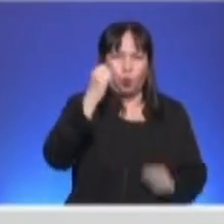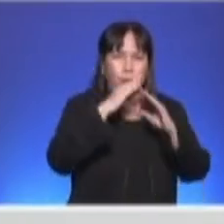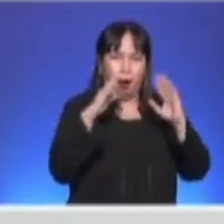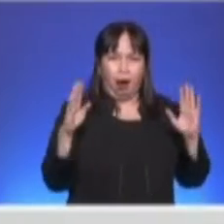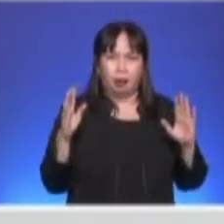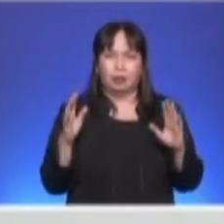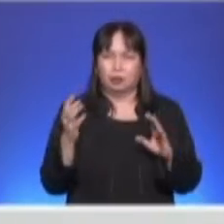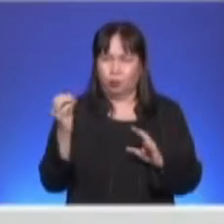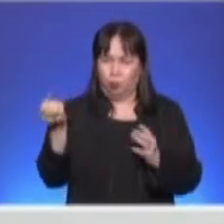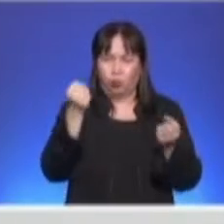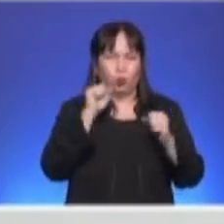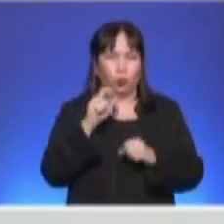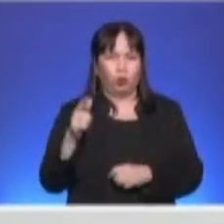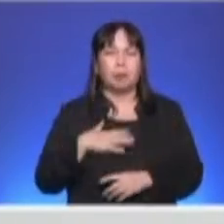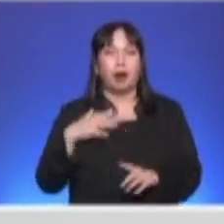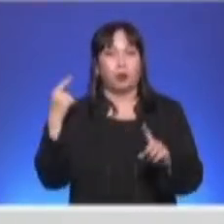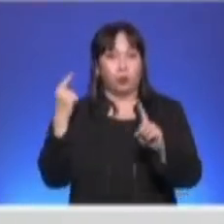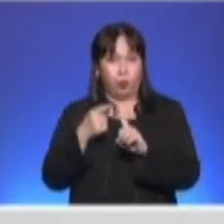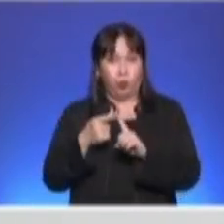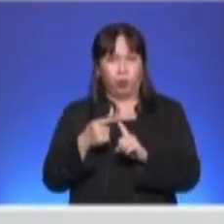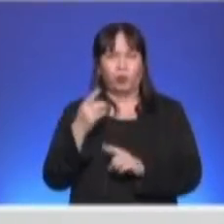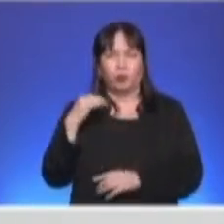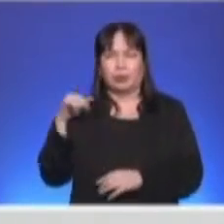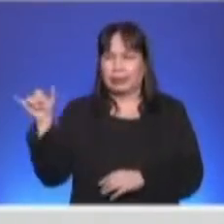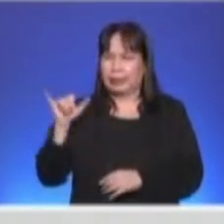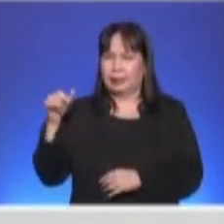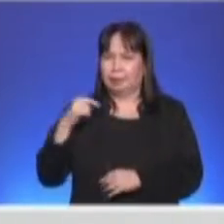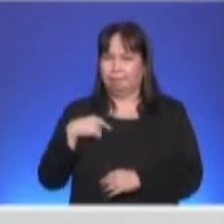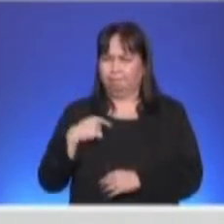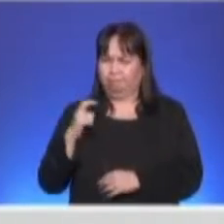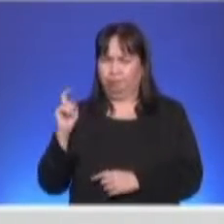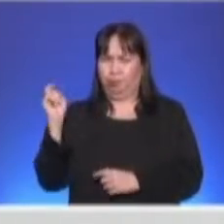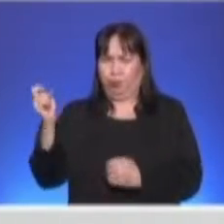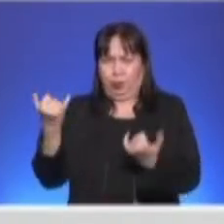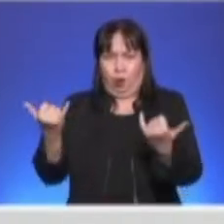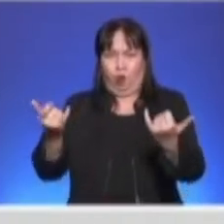ang goal ko. Ngayong taon na to, i-implement kaagad natin yan. Maraming salamat po.